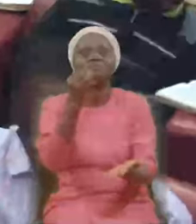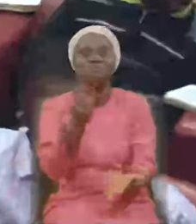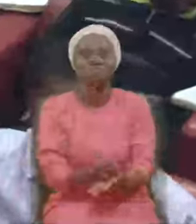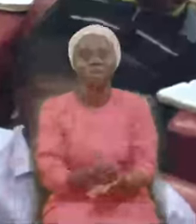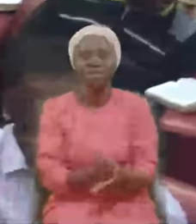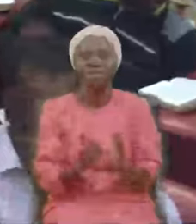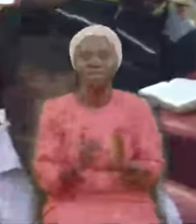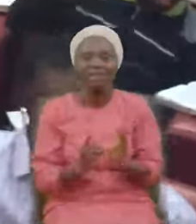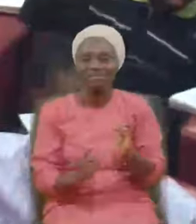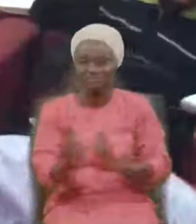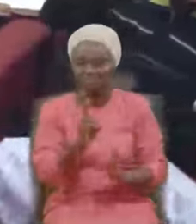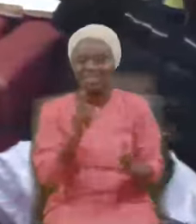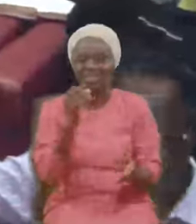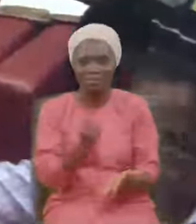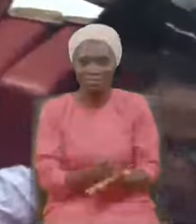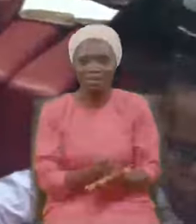Je crois que vous allez dire amen.